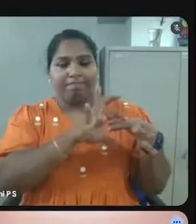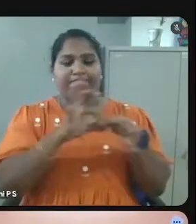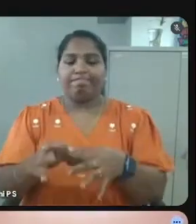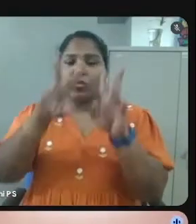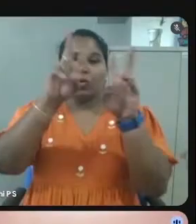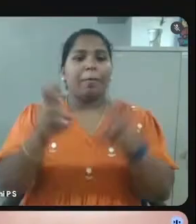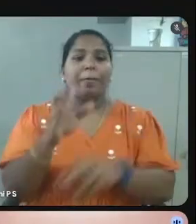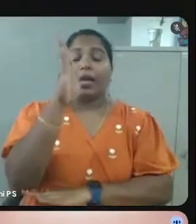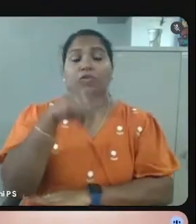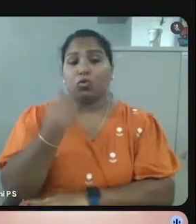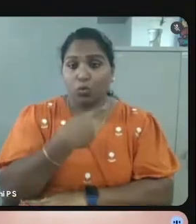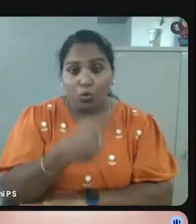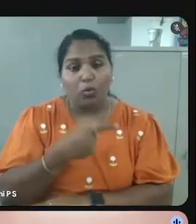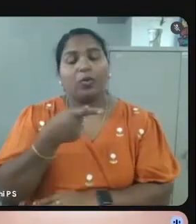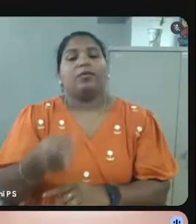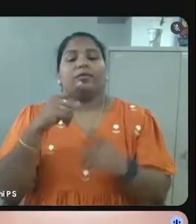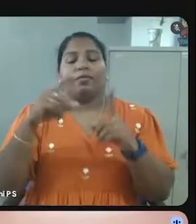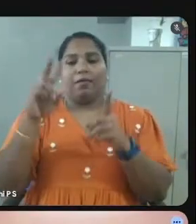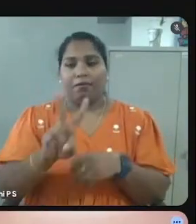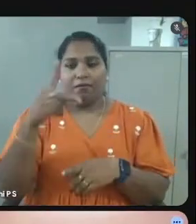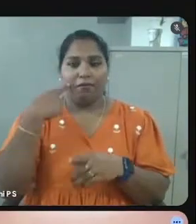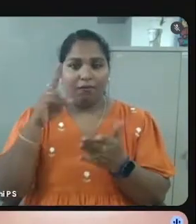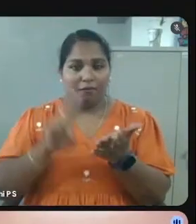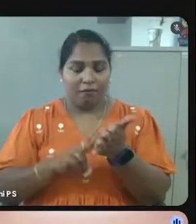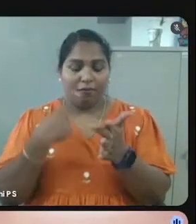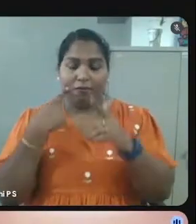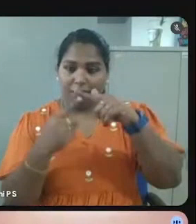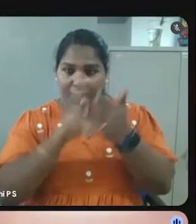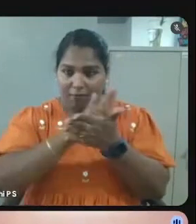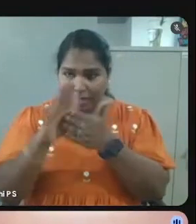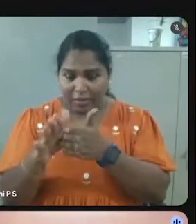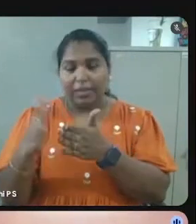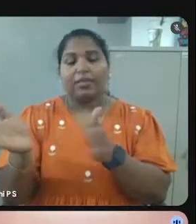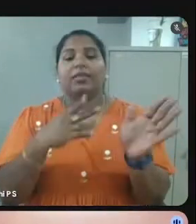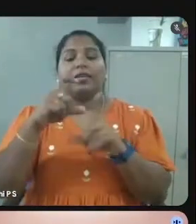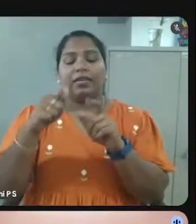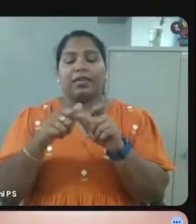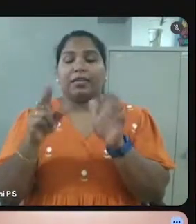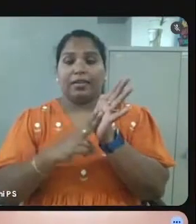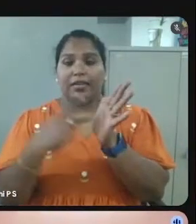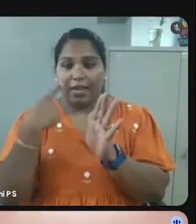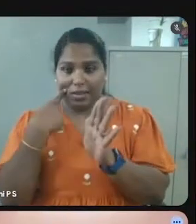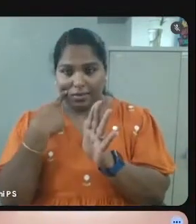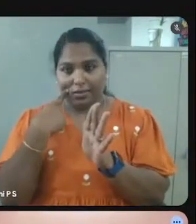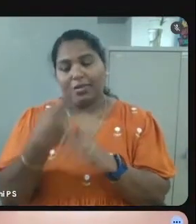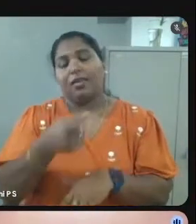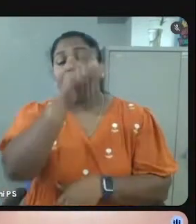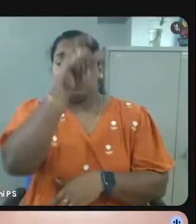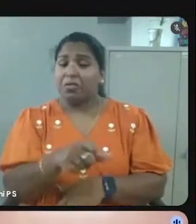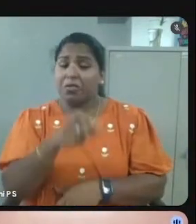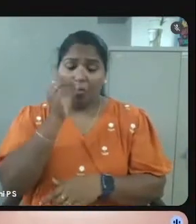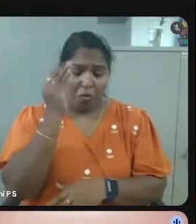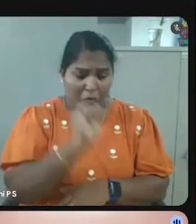ചെയ്യുന്നത് പ്രൊഫസർ ഡോക്ടർ വിനീത് ഡാനി ജോസ് ആണ്. ഈ മേഖലയിലെ സാറിന്റെ പരിചയ സമ്പത്ത് തീർച്ചയായും